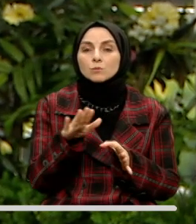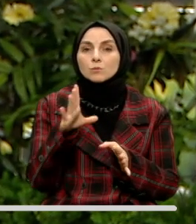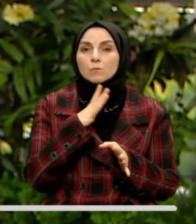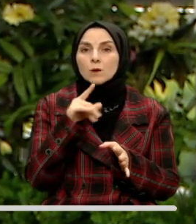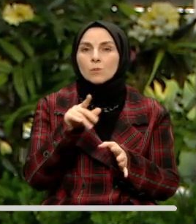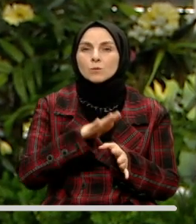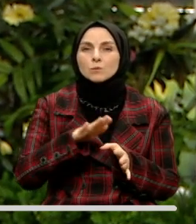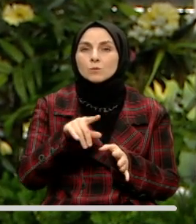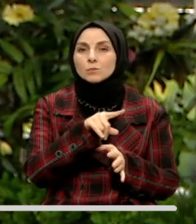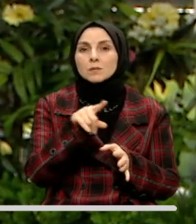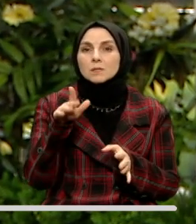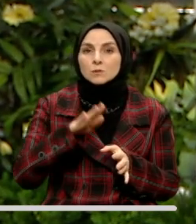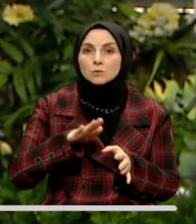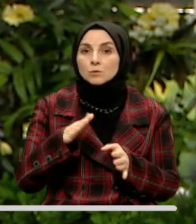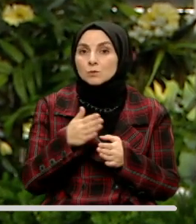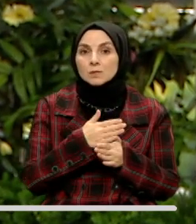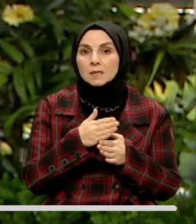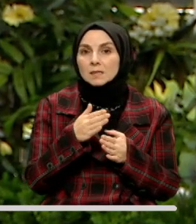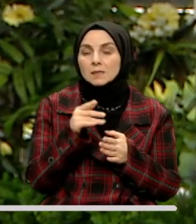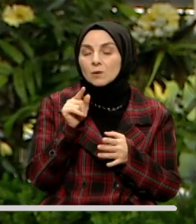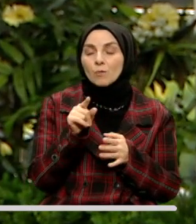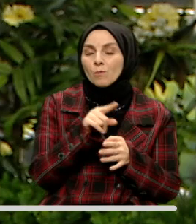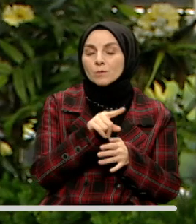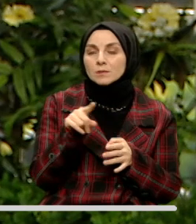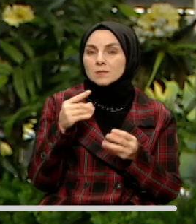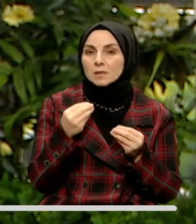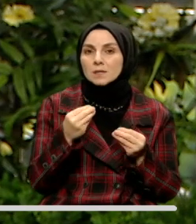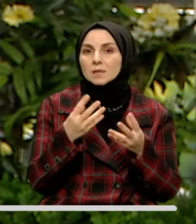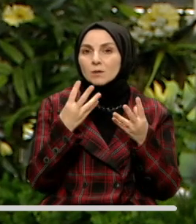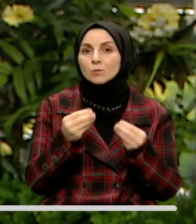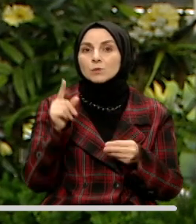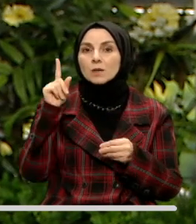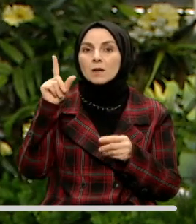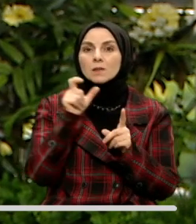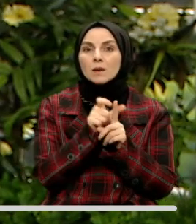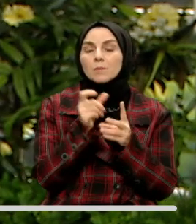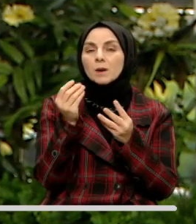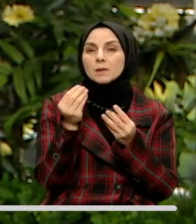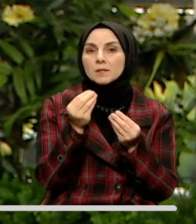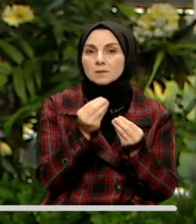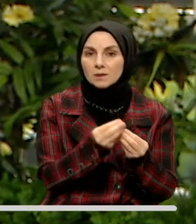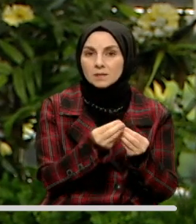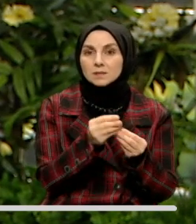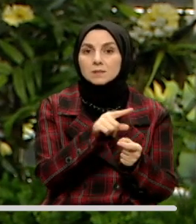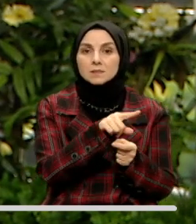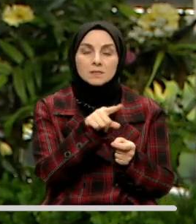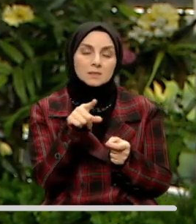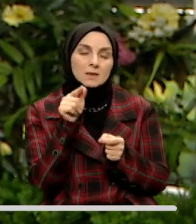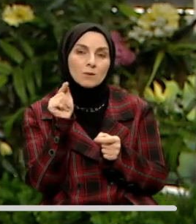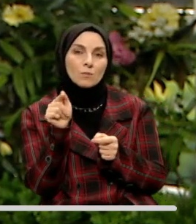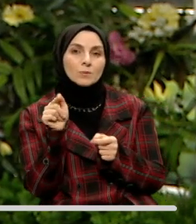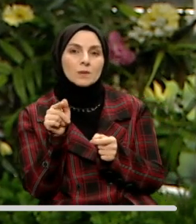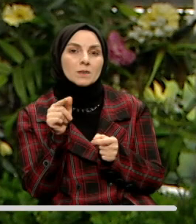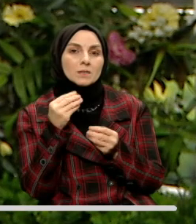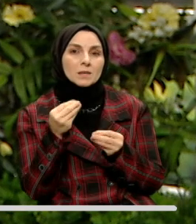sizin çocuğunuz. Neden? O size iyi gelecek demek ki Rabbim emanet etti. Siz ona iyi geleceksiniz. Dolayısıyla